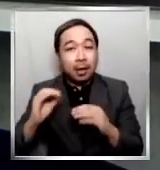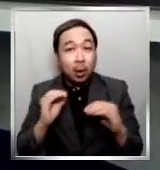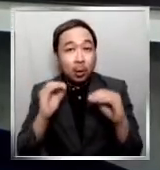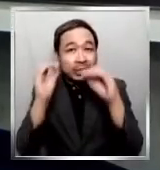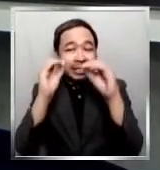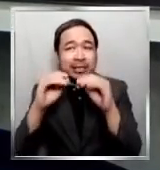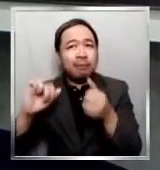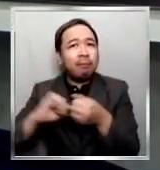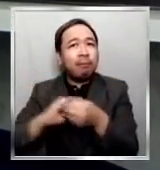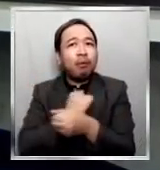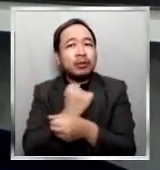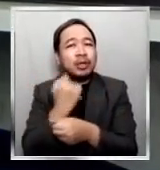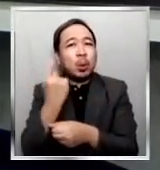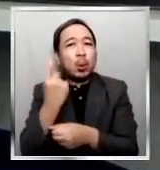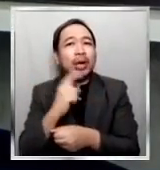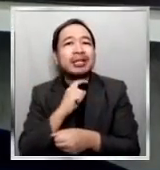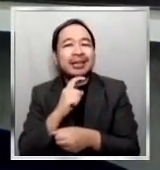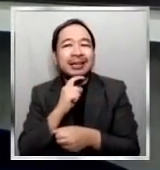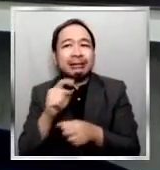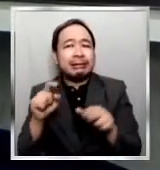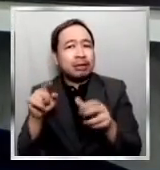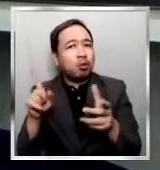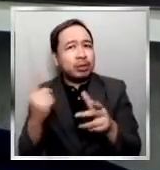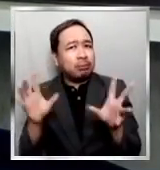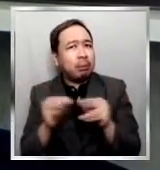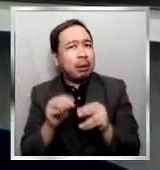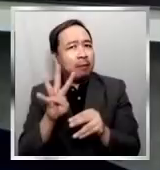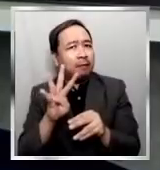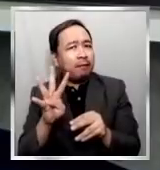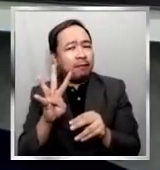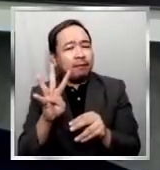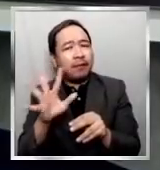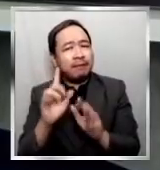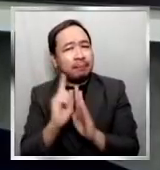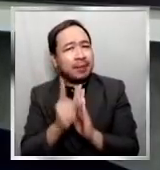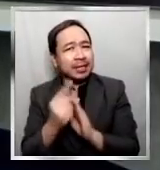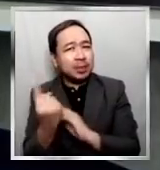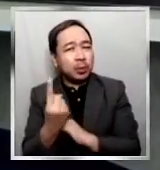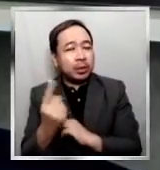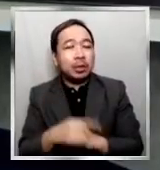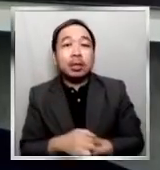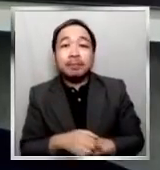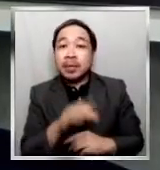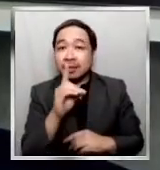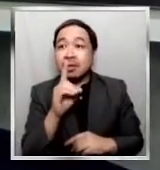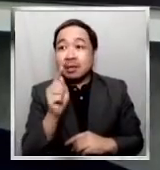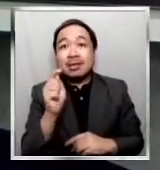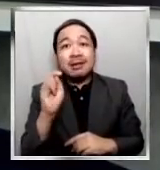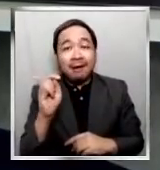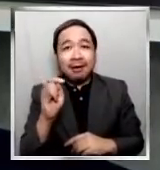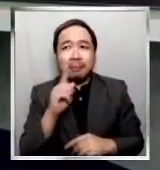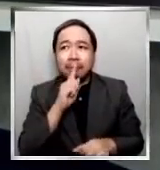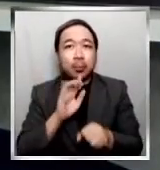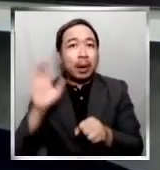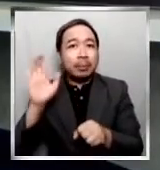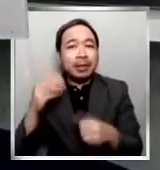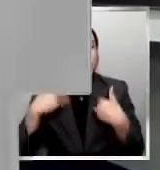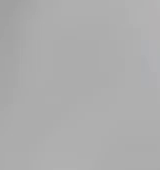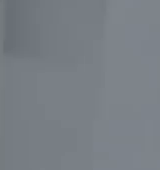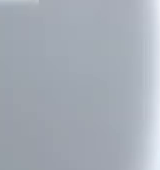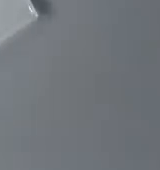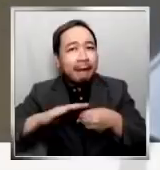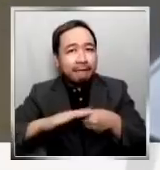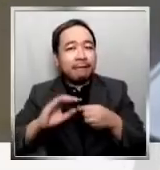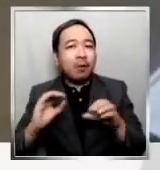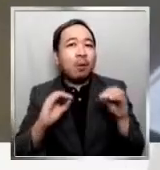ng 45 minuto. Tiniyak naman ng Department of Trade and Industry na sapat ang supply. Nakatutok si Ian Cruz.